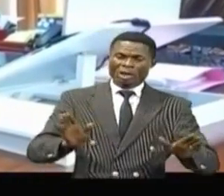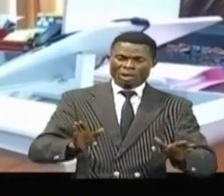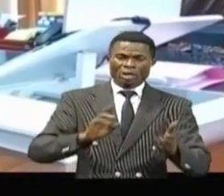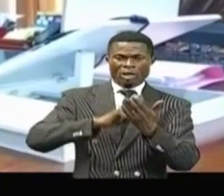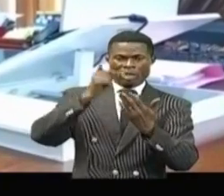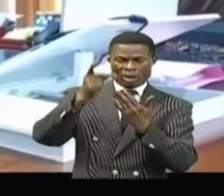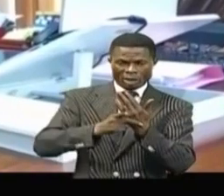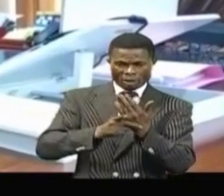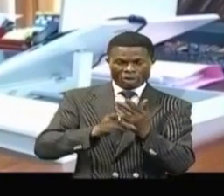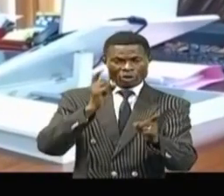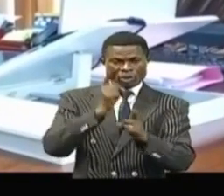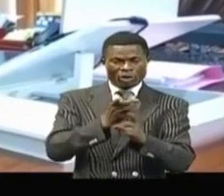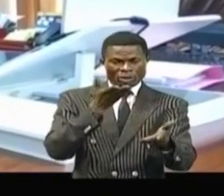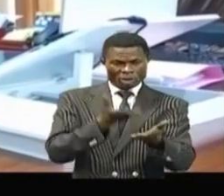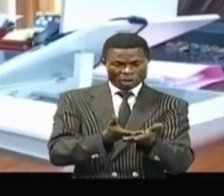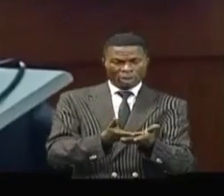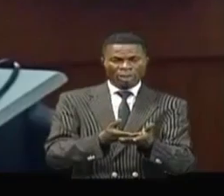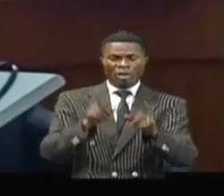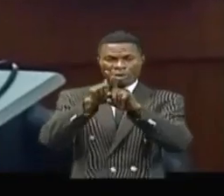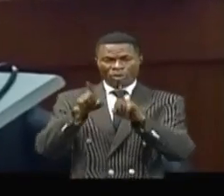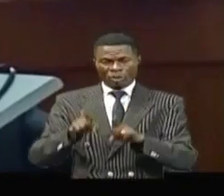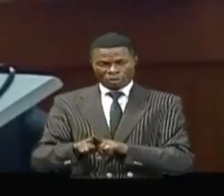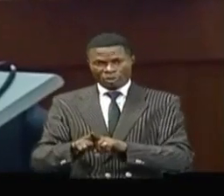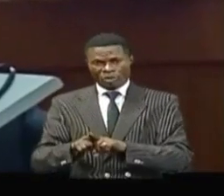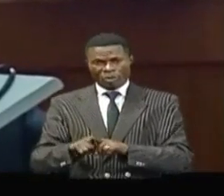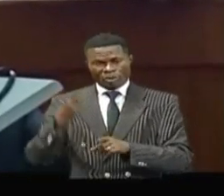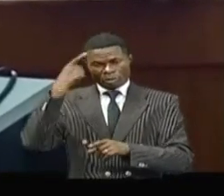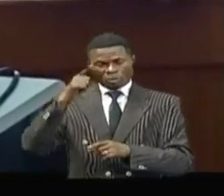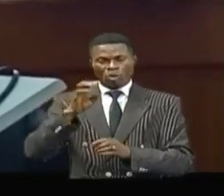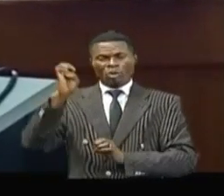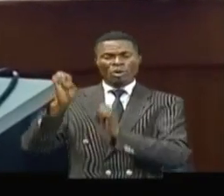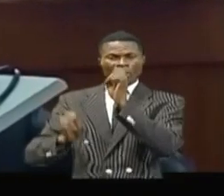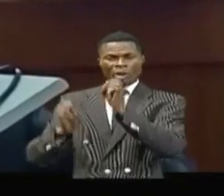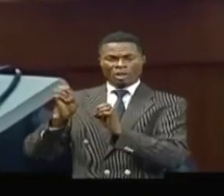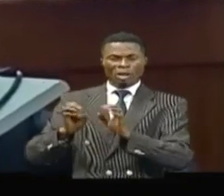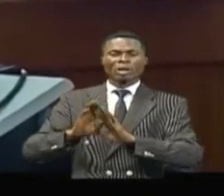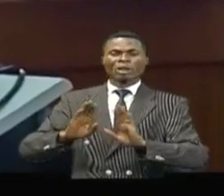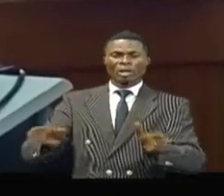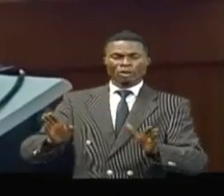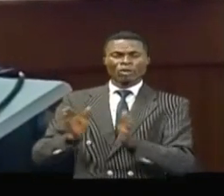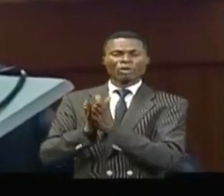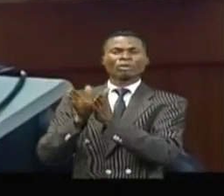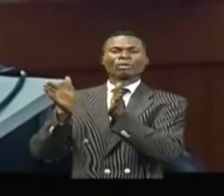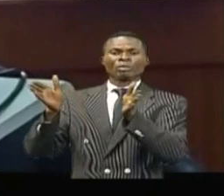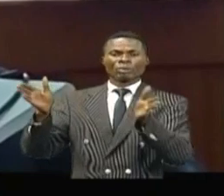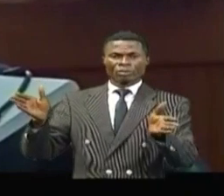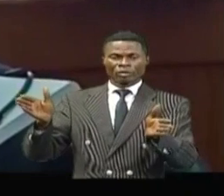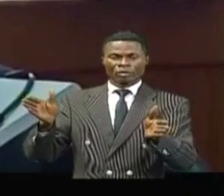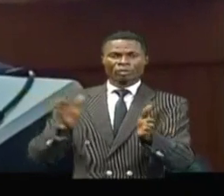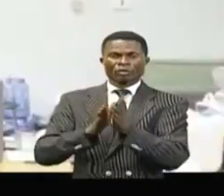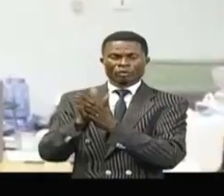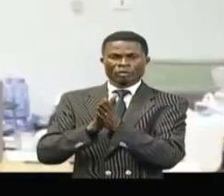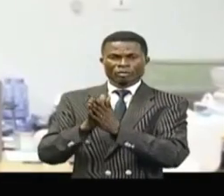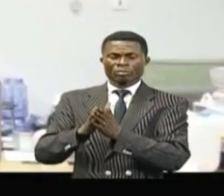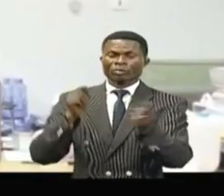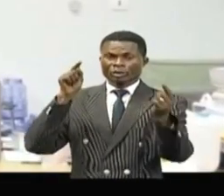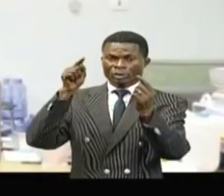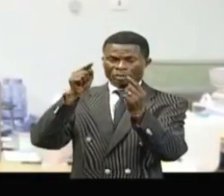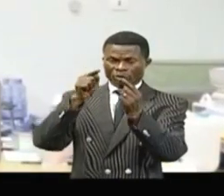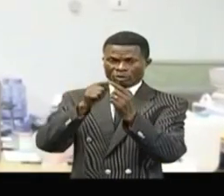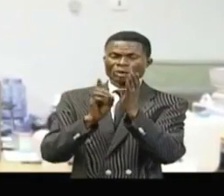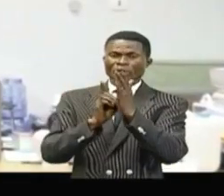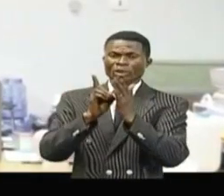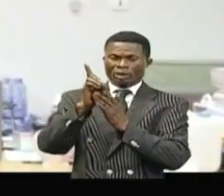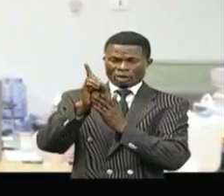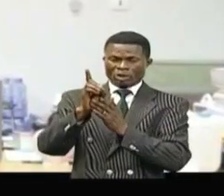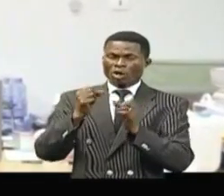programmes et projets exécutés sur le terrain, mais également pour évaluer les performances générales liées à l'atteinte des objectifs de